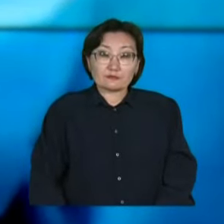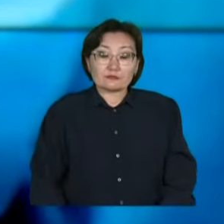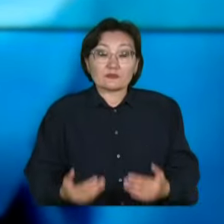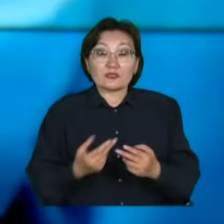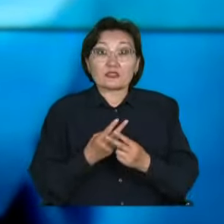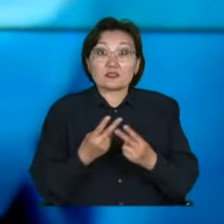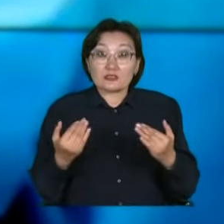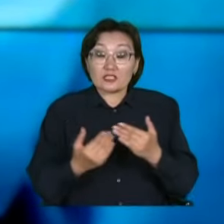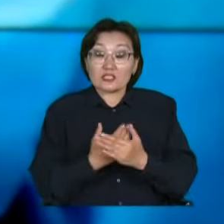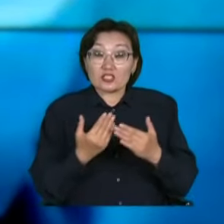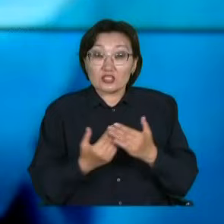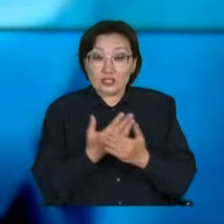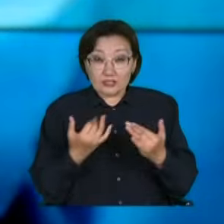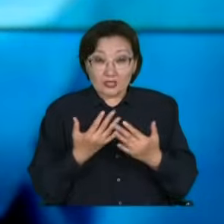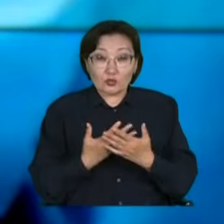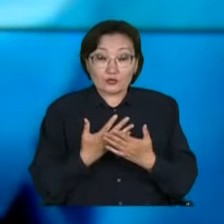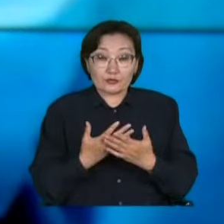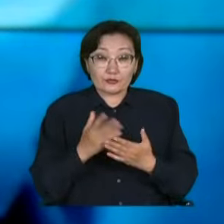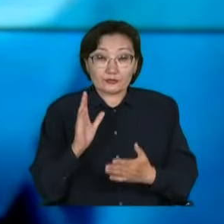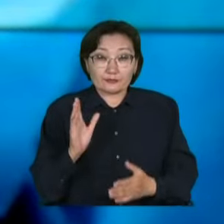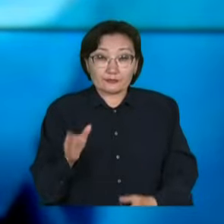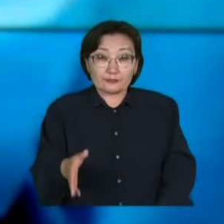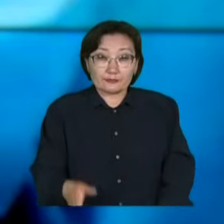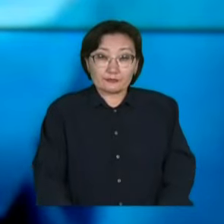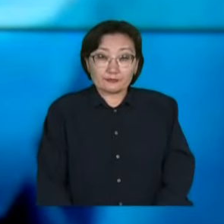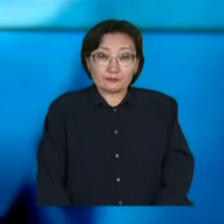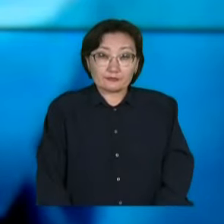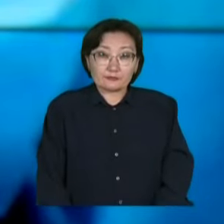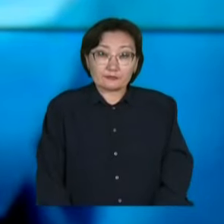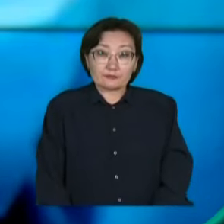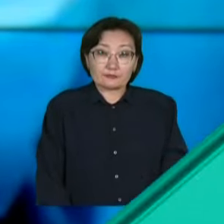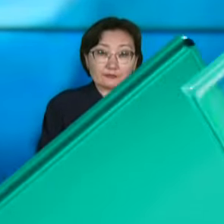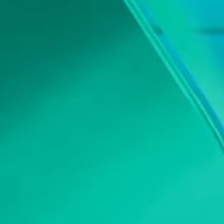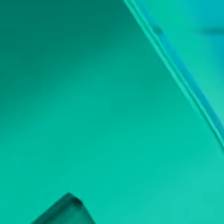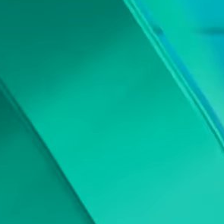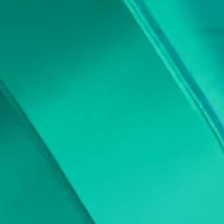Құрметті көрермен, жаңалықтардың екінші жартысынан көретіндеріңіз.